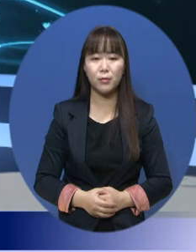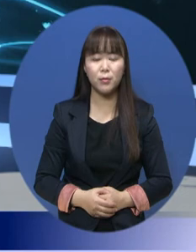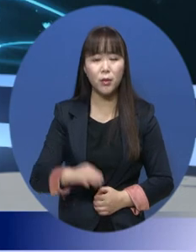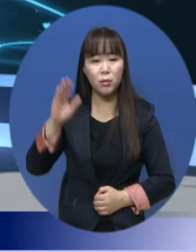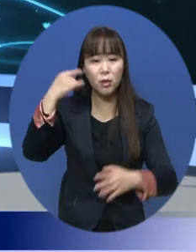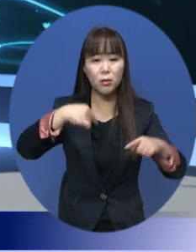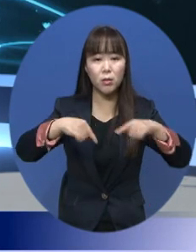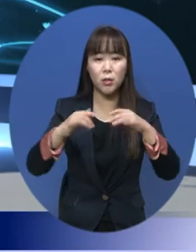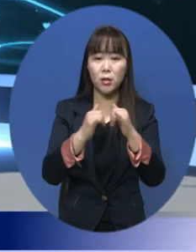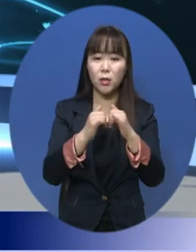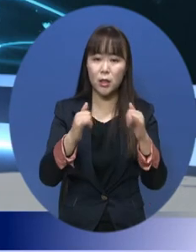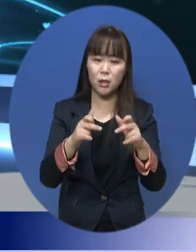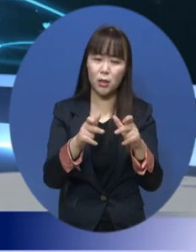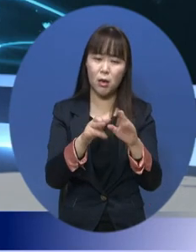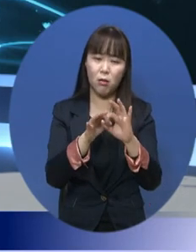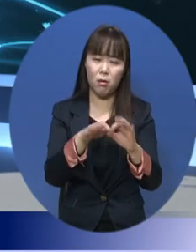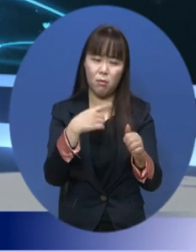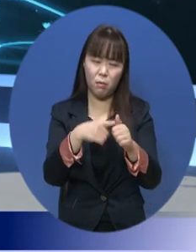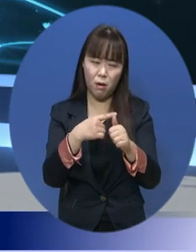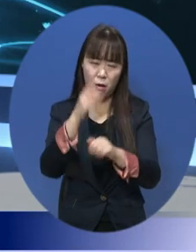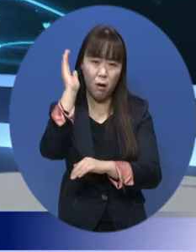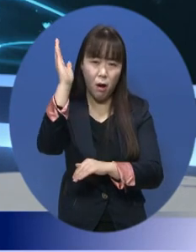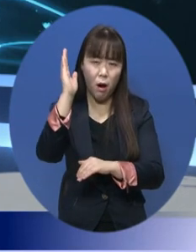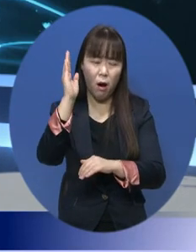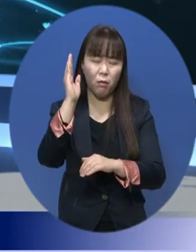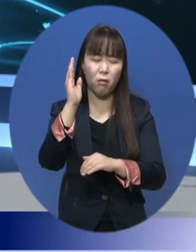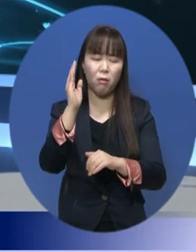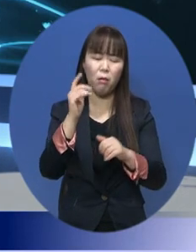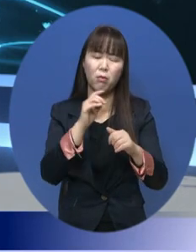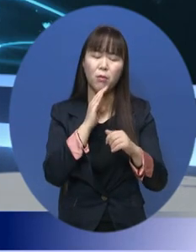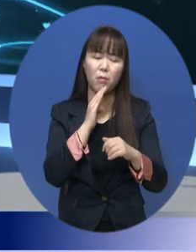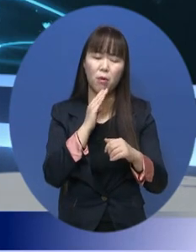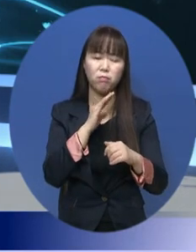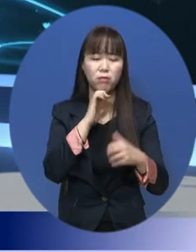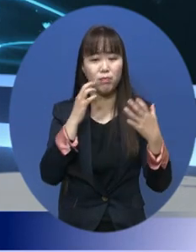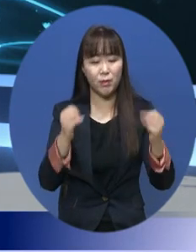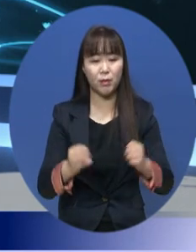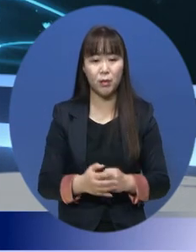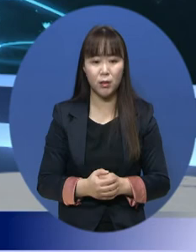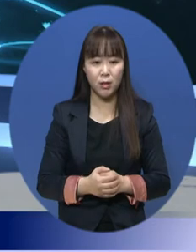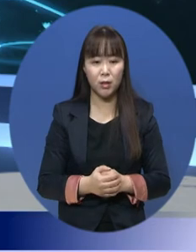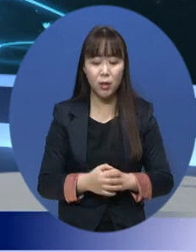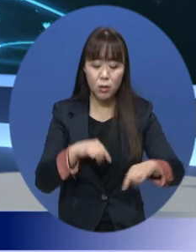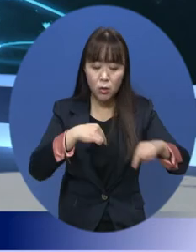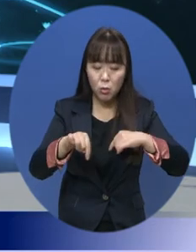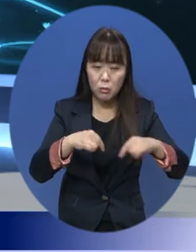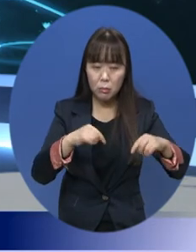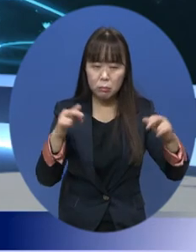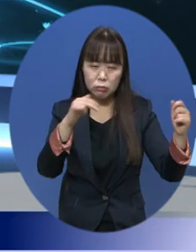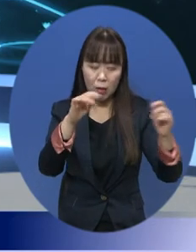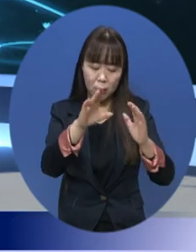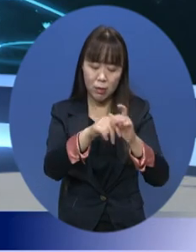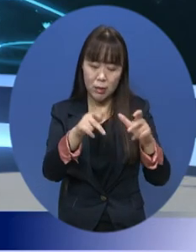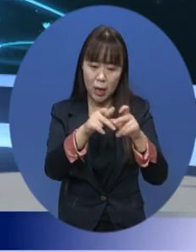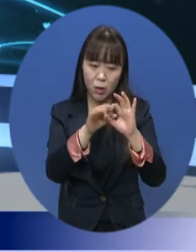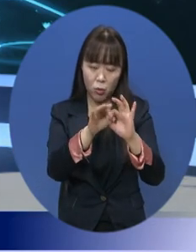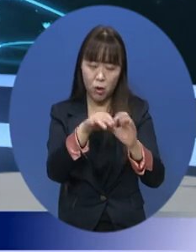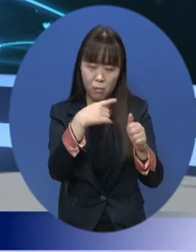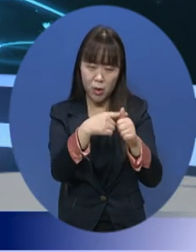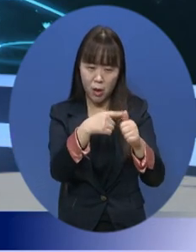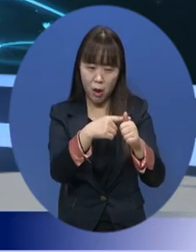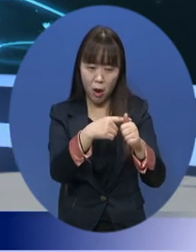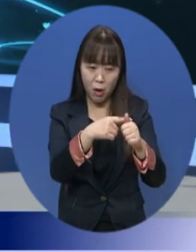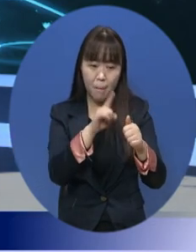최근 정치인들의 장애인 비하 발언이 큰 비난을 받고 있습니다. 정치적 공방에 장애인을 비하하는 표현을